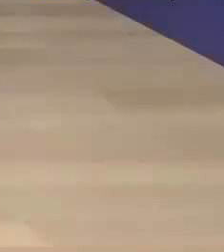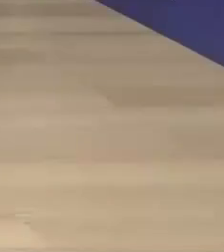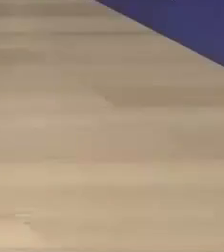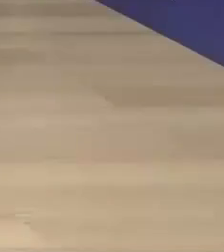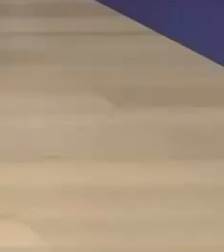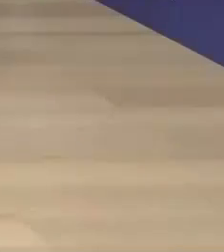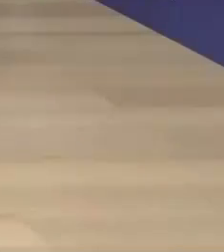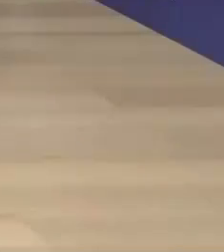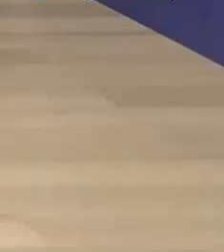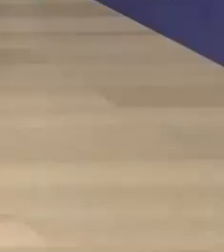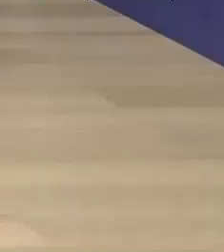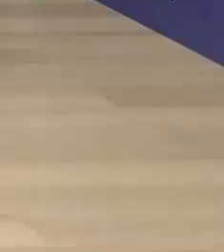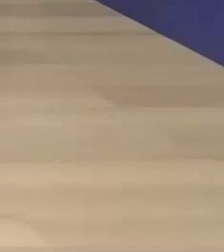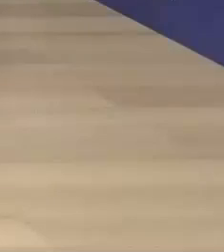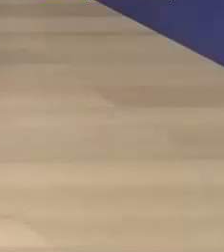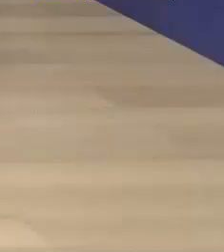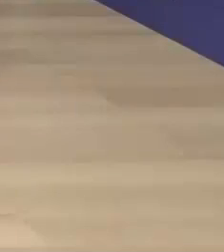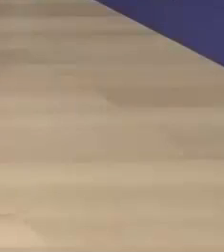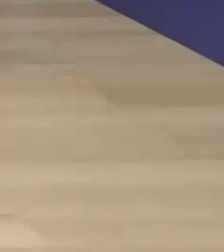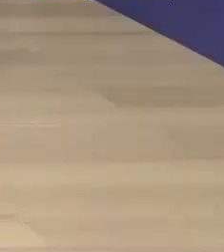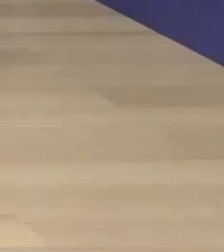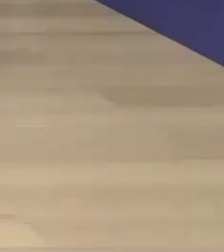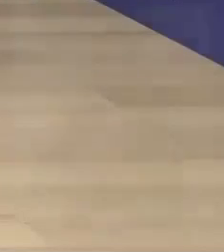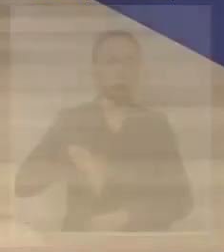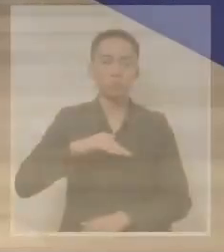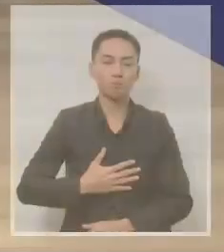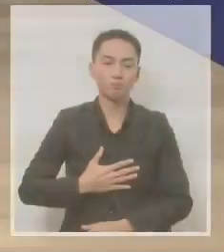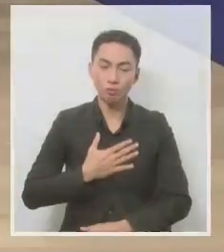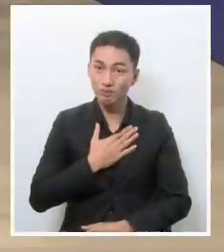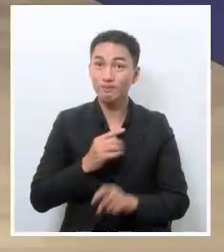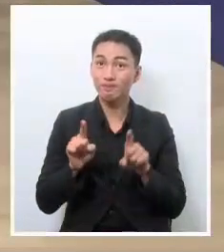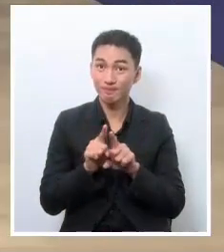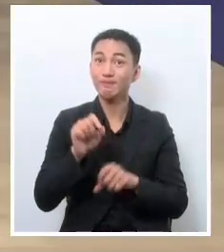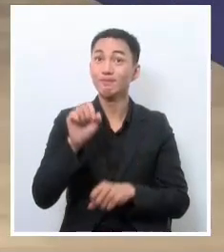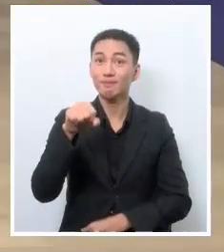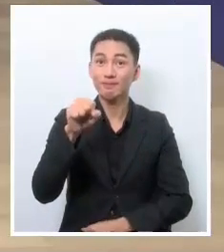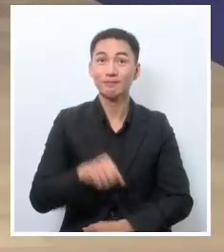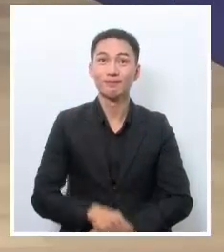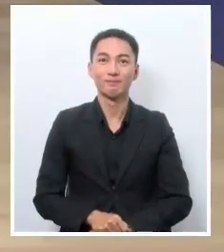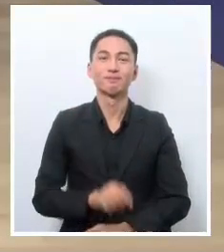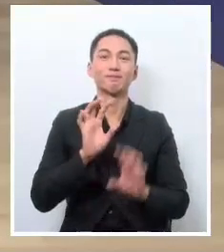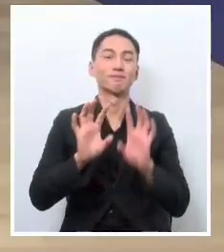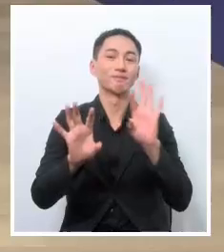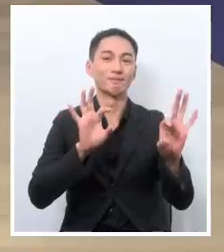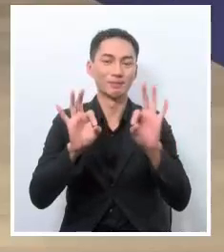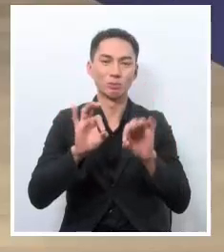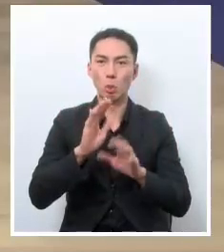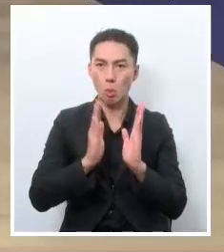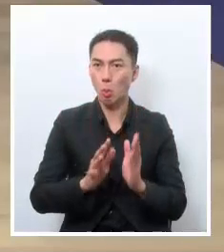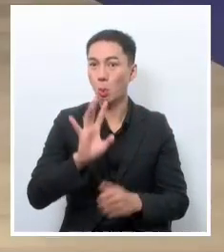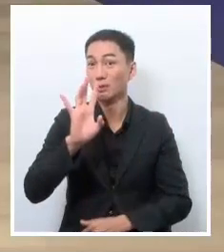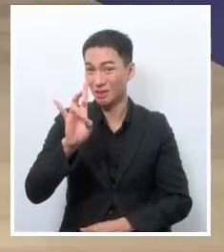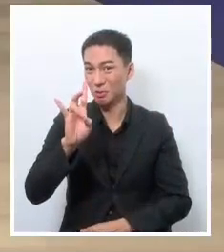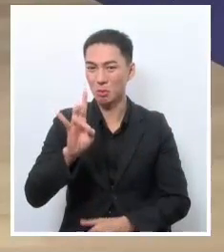ครับเชื่อว่าน้องๆอีก 5คนก็น่าจะมีความภาคภูมิใจเช่นเดียวกันถูกมั้ยครับที่ได้รับคัดเลือกในครั้งนี้ถือว่าว่าเป็น 7คนเนี่ย 7